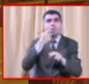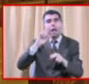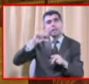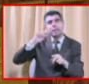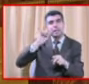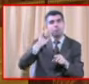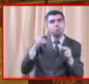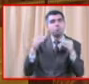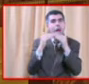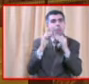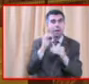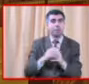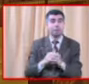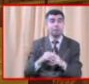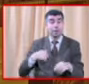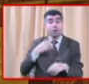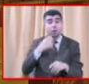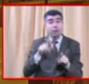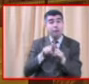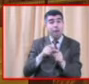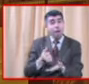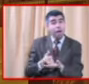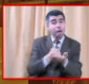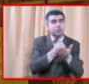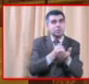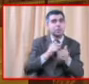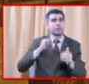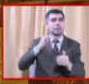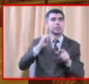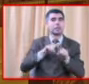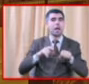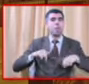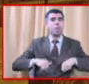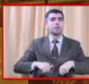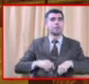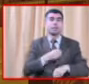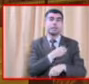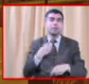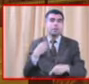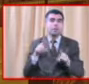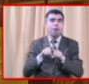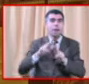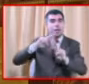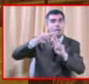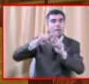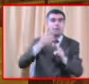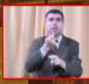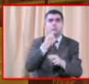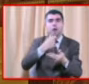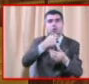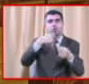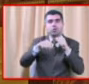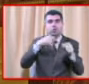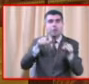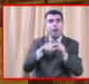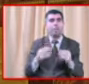الوزير بغيناكم تواصلوا المجهود من أجل إصلاح منظومة ديال الأدوية حتى نصل إلى عدالة